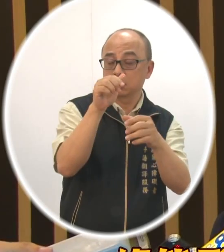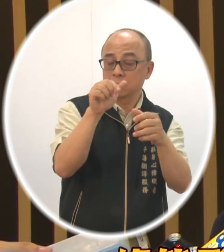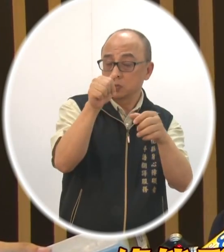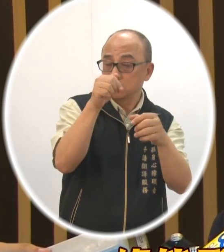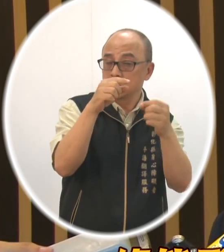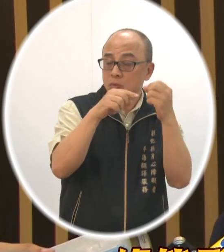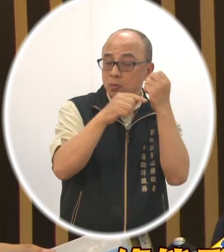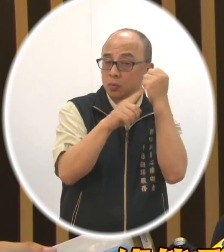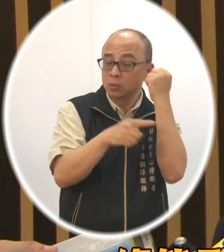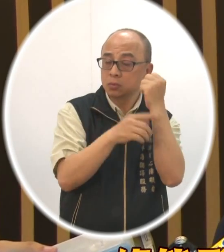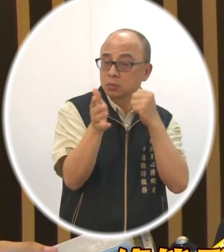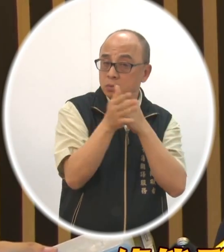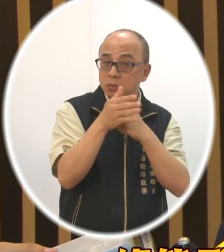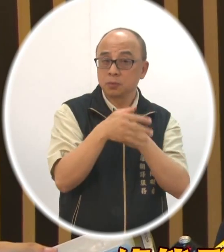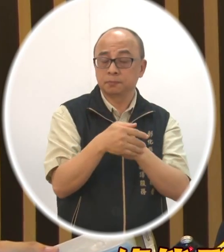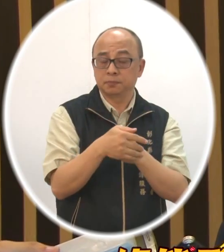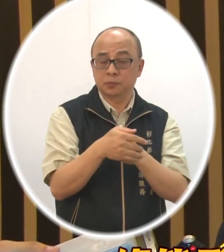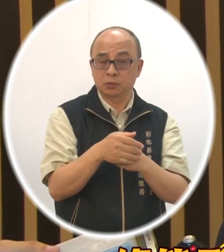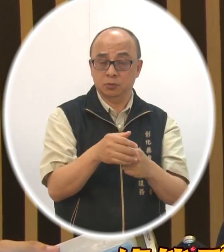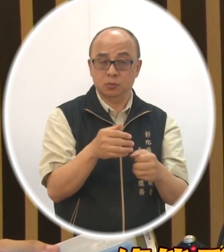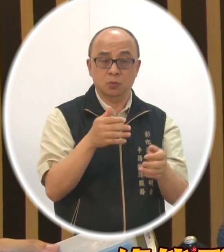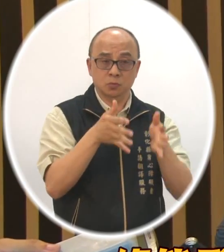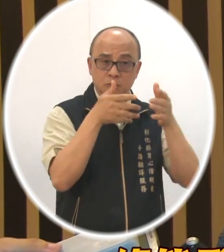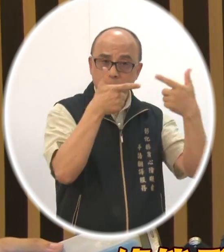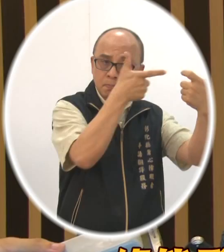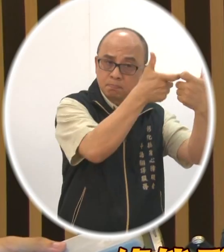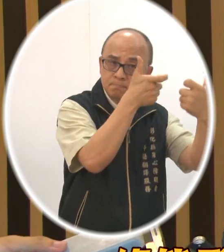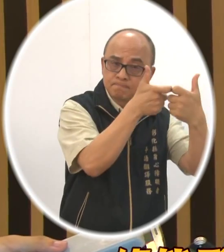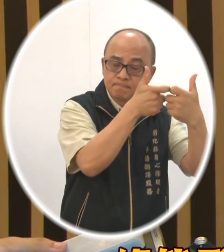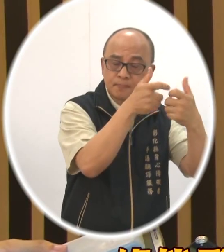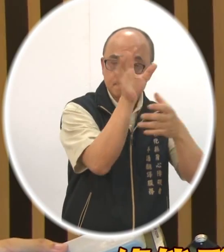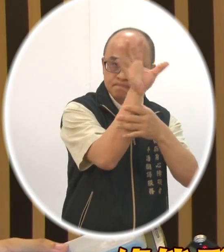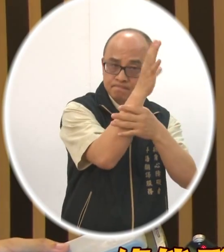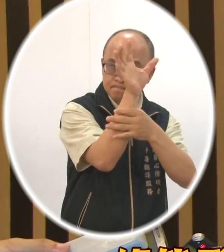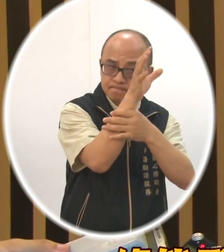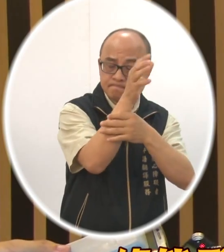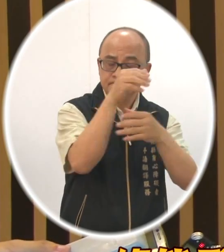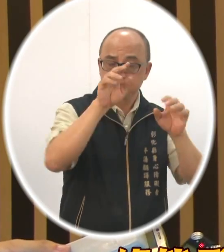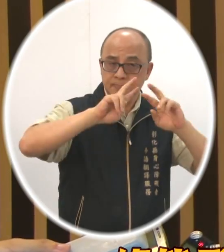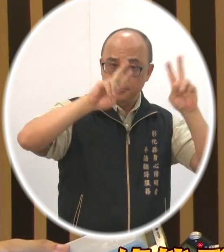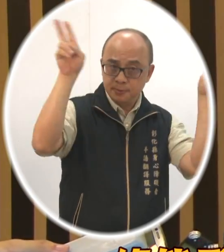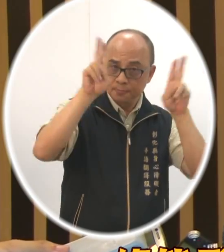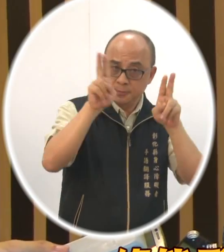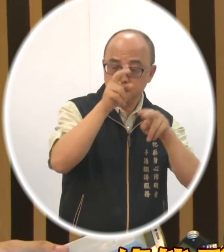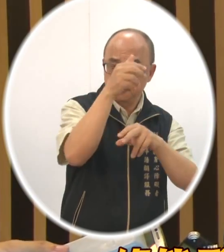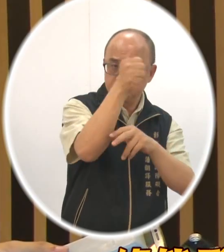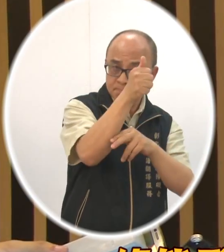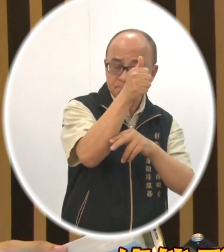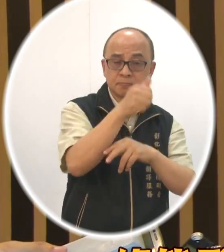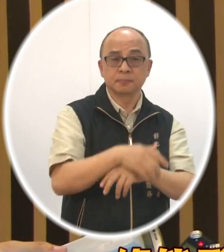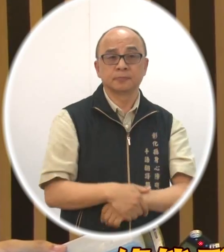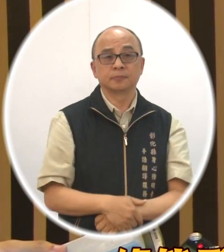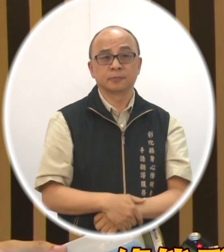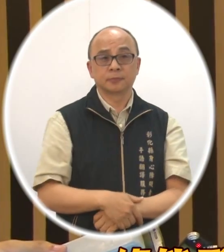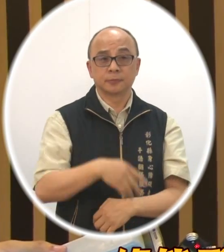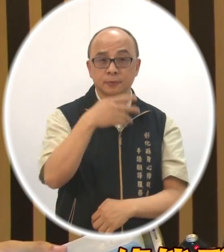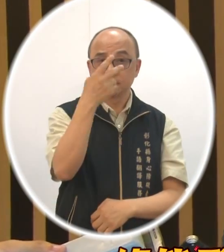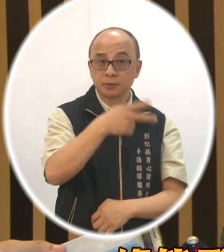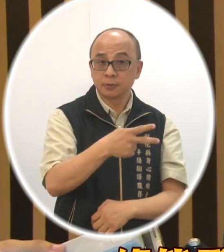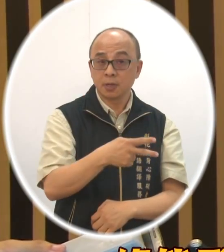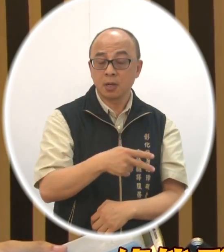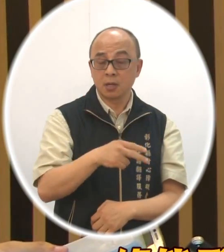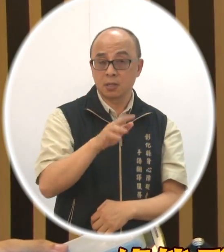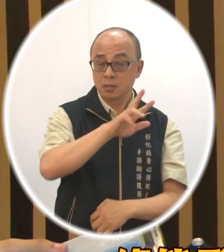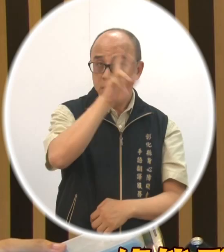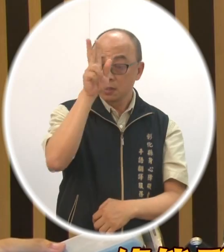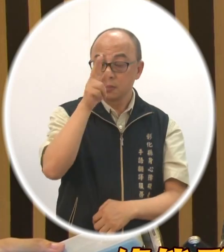力发电离岸风力发电最佳的一个场域成本最低，这是我们地理的优势。那我们气